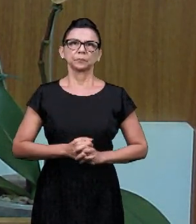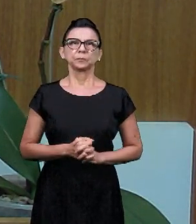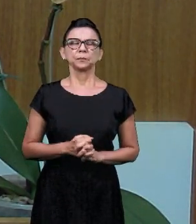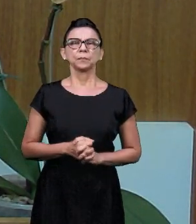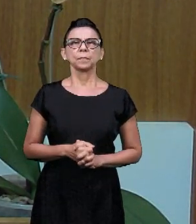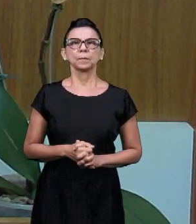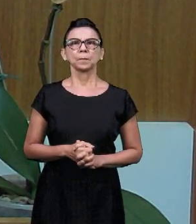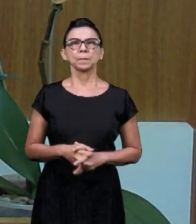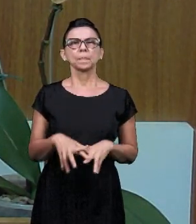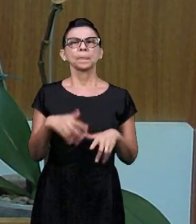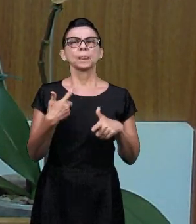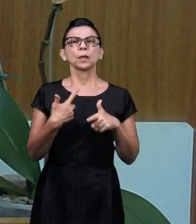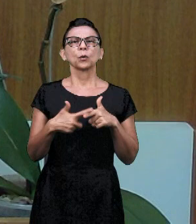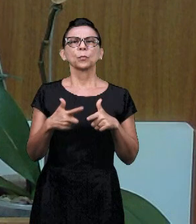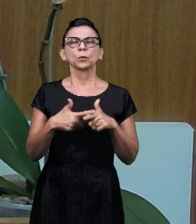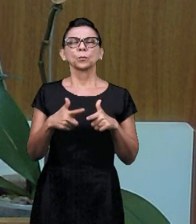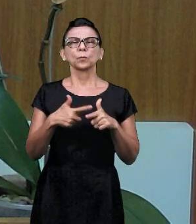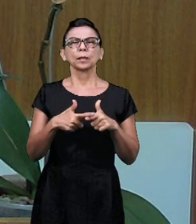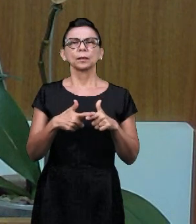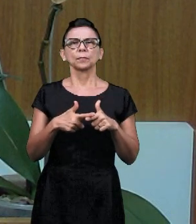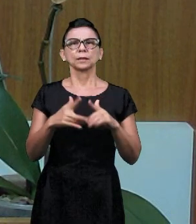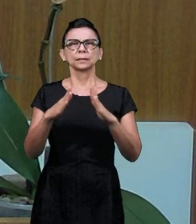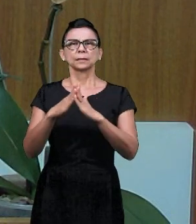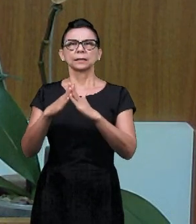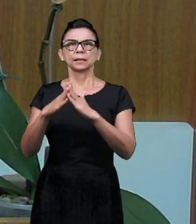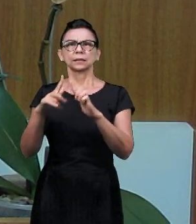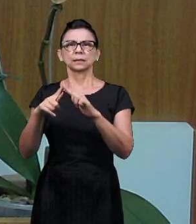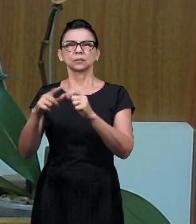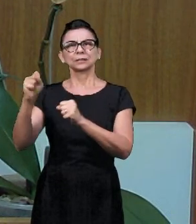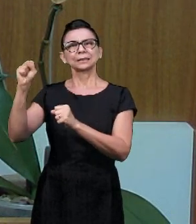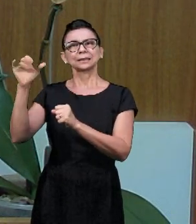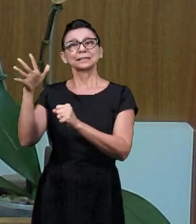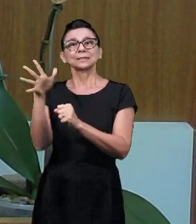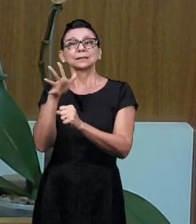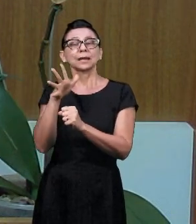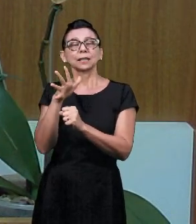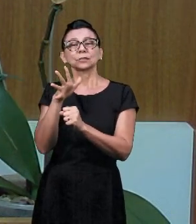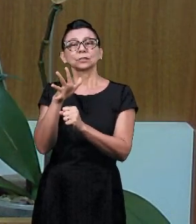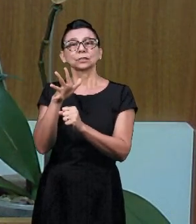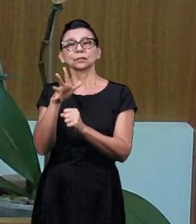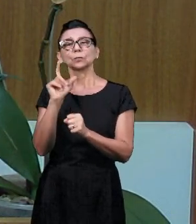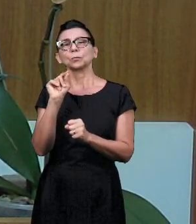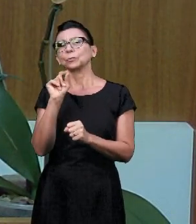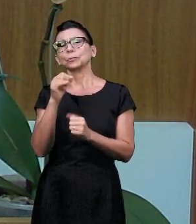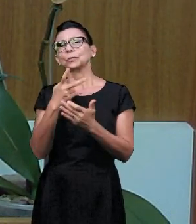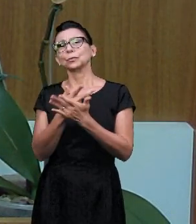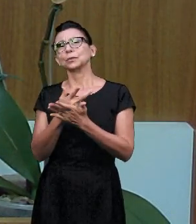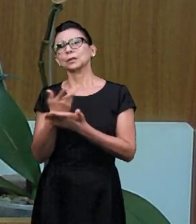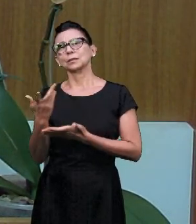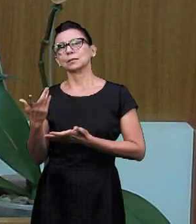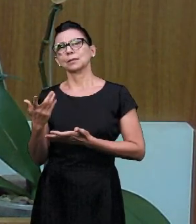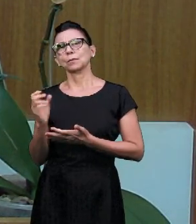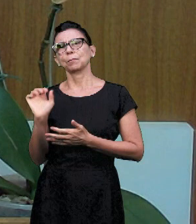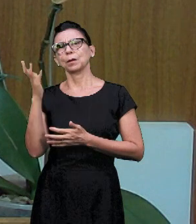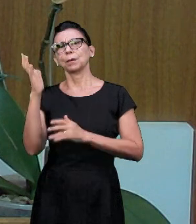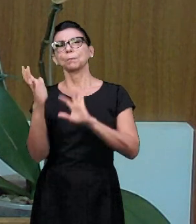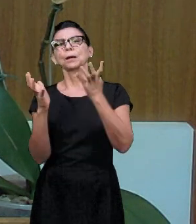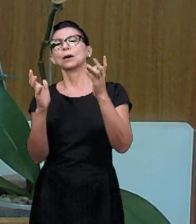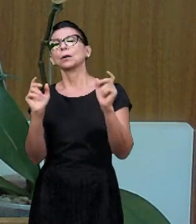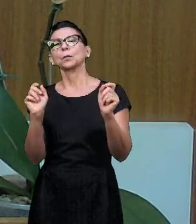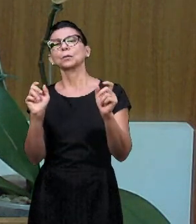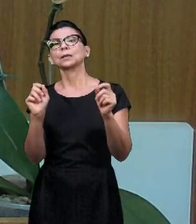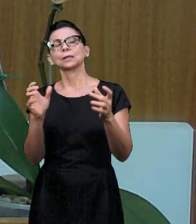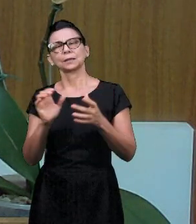de Sardes? Quel a été le grand problème? euh, euh, les événements se sont donnés dans